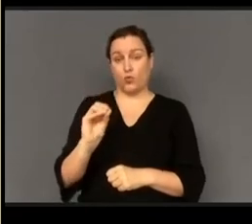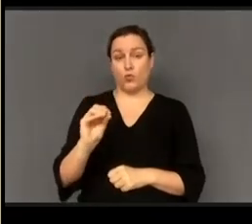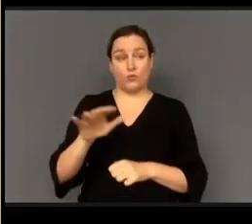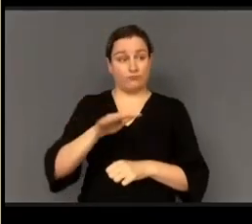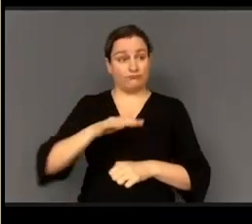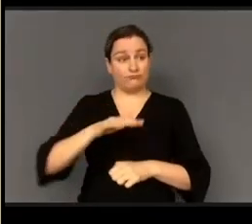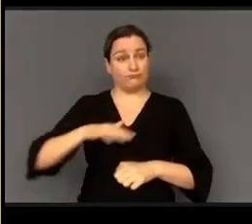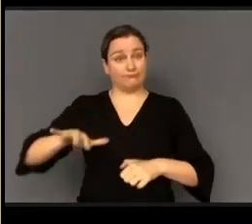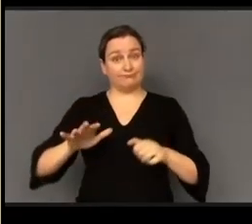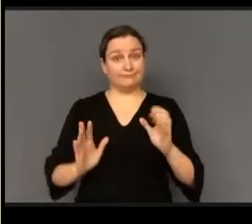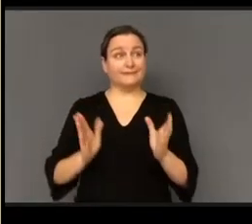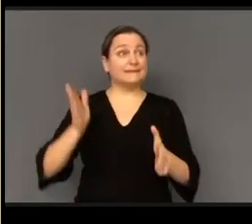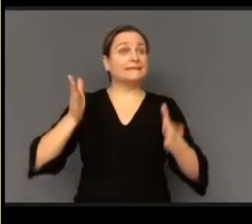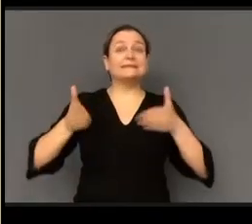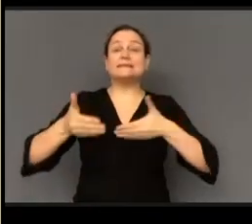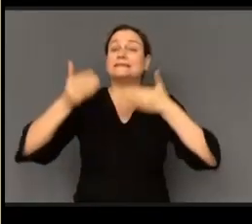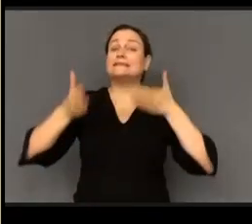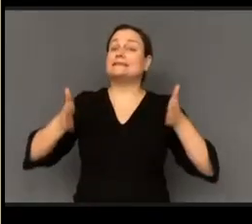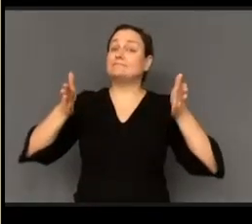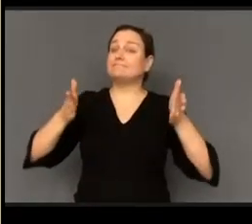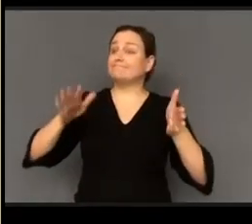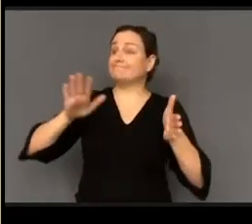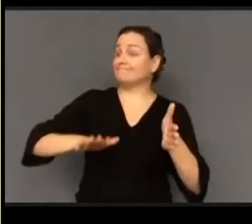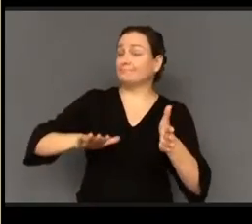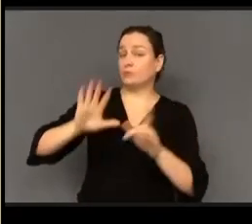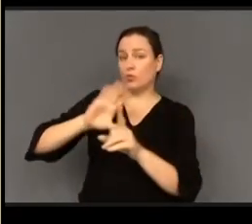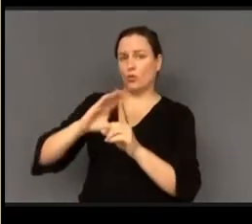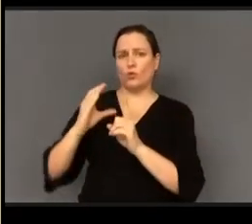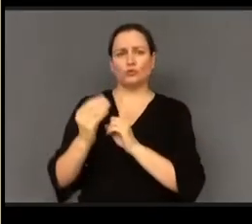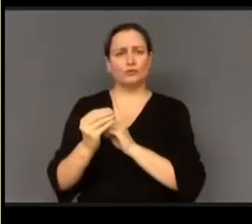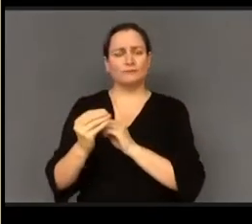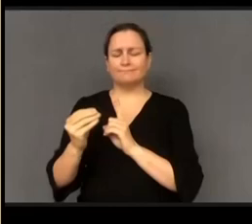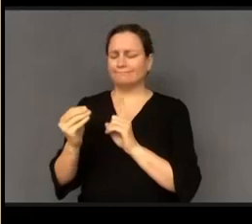ville riche en histoire et en tradition.